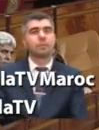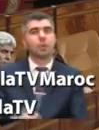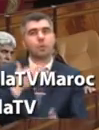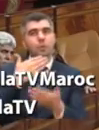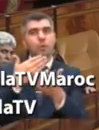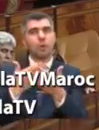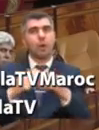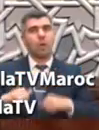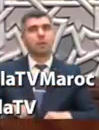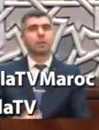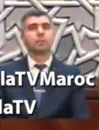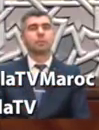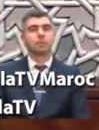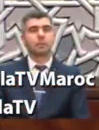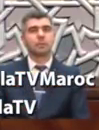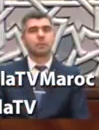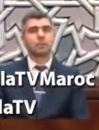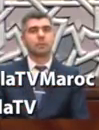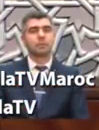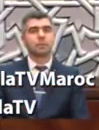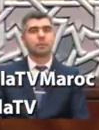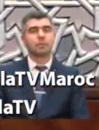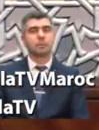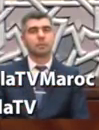الوزير. رد السيد الوزير على التعقيبات.